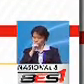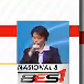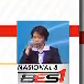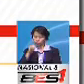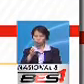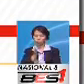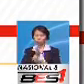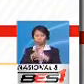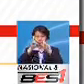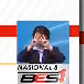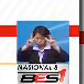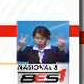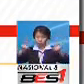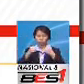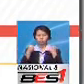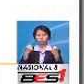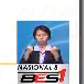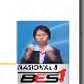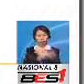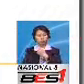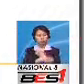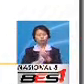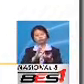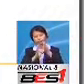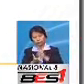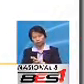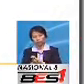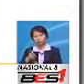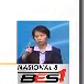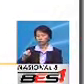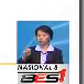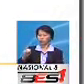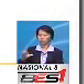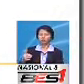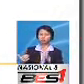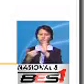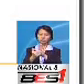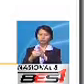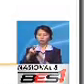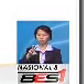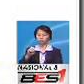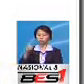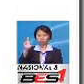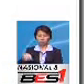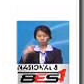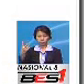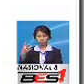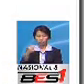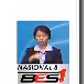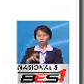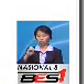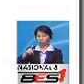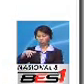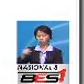boleh menggugat keharmonian dan kestabilan negara susulan itu portal TMI disekat pada 25 Februari manakala